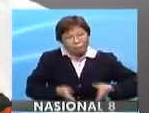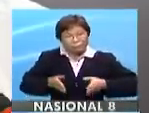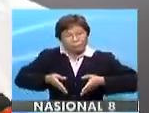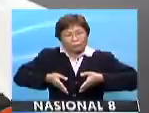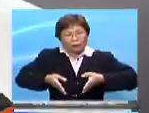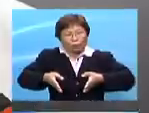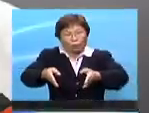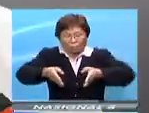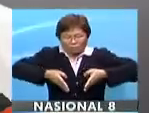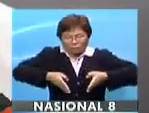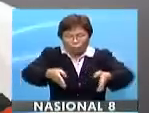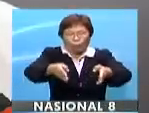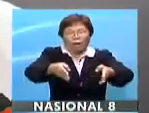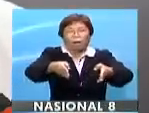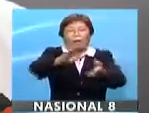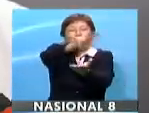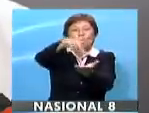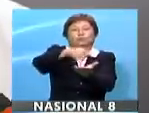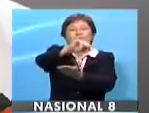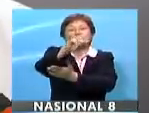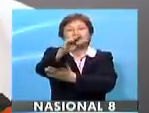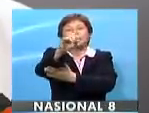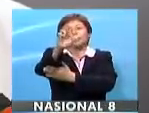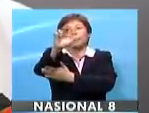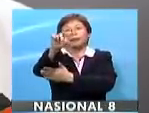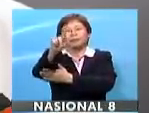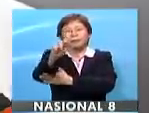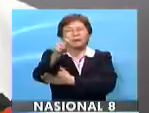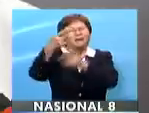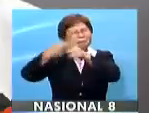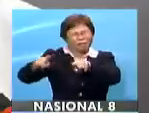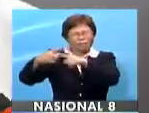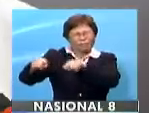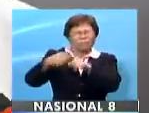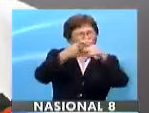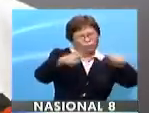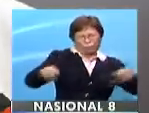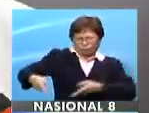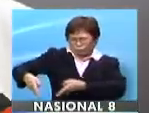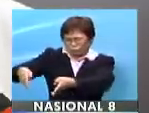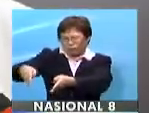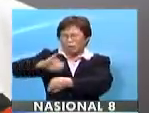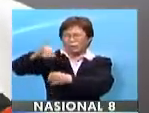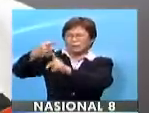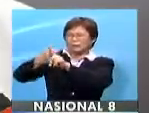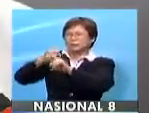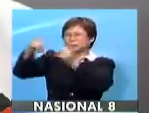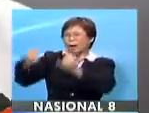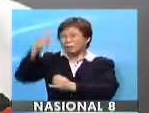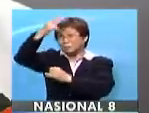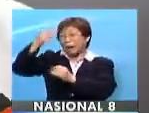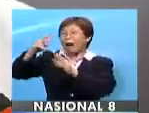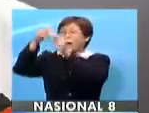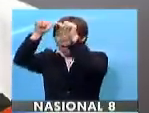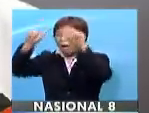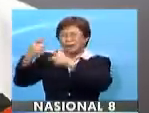ataupun kompleks Jamarat adalah berbeza dengan laluan yang dilalui oleh jemaah haji daripada Arab. Untuk